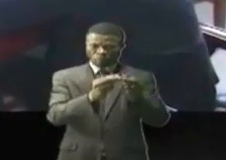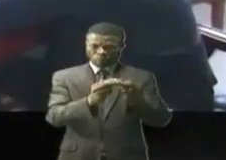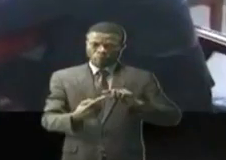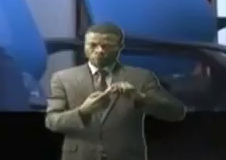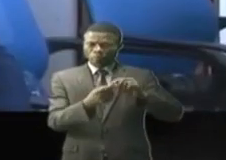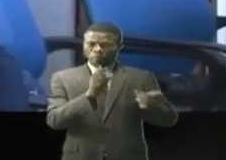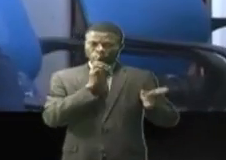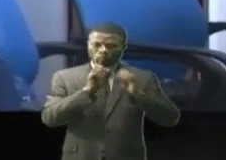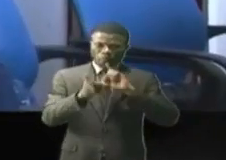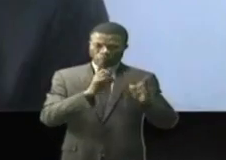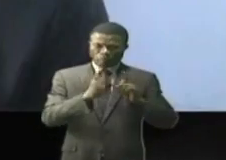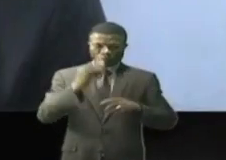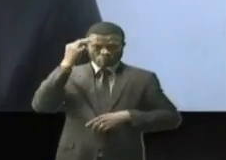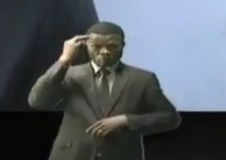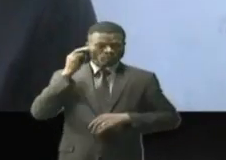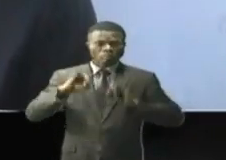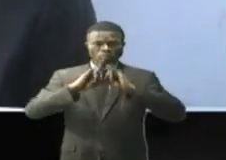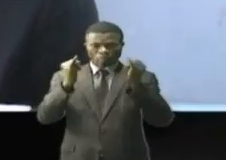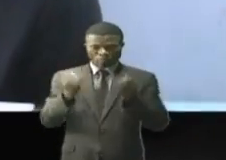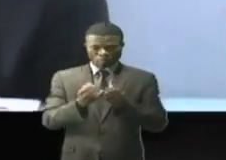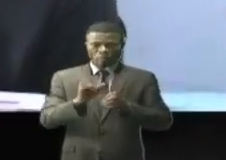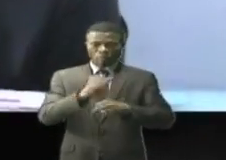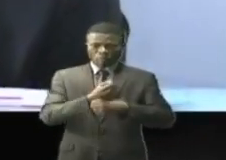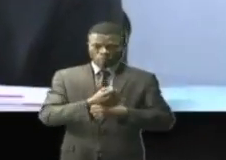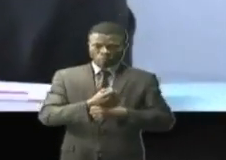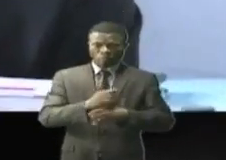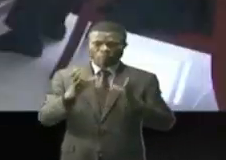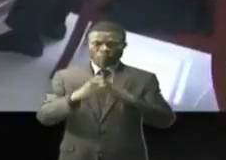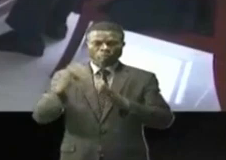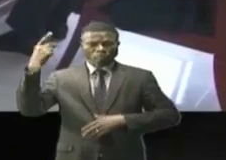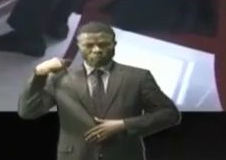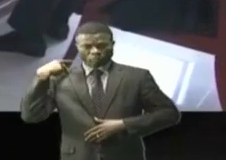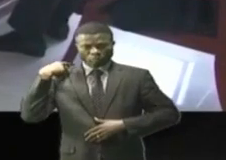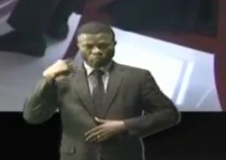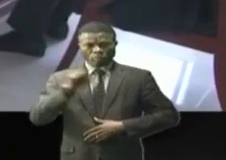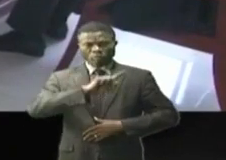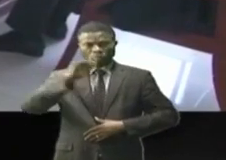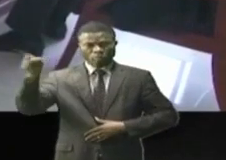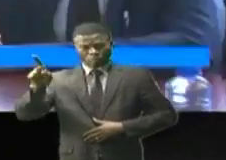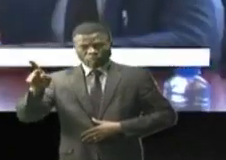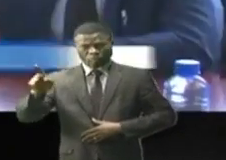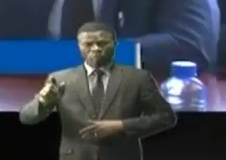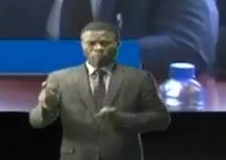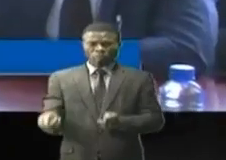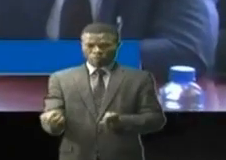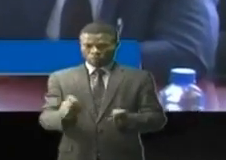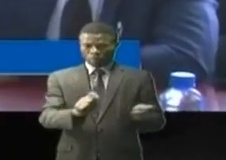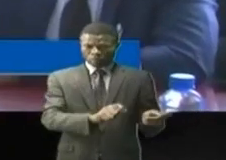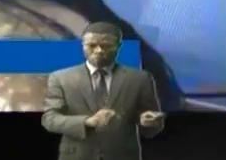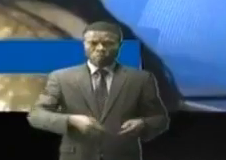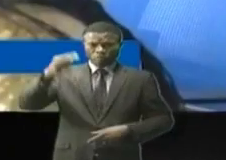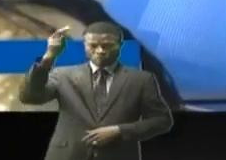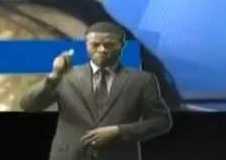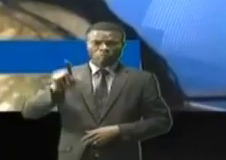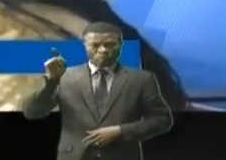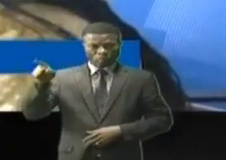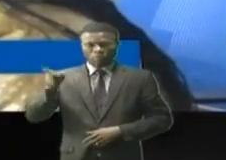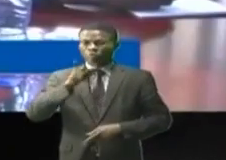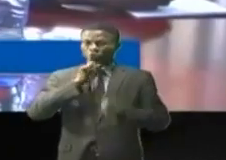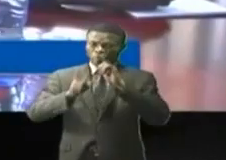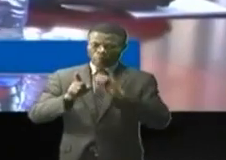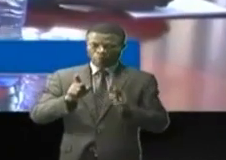pied soupé par le ministre de l'Industrie, accompagné des élus, va se rendre à Manono dans le Tanganyika et dans le Olomami pour